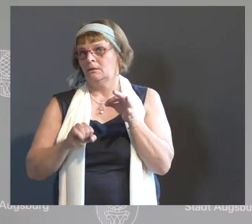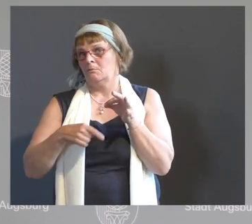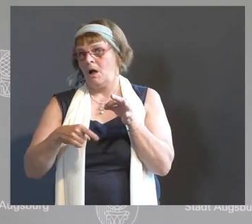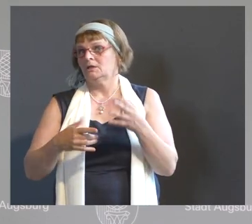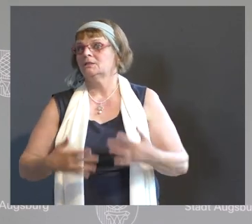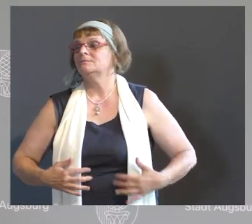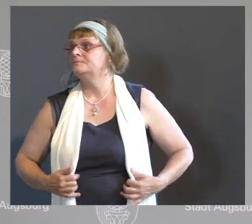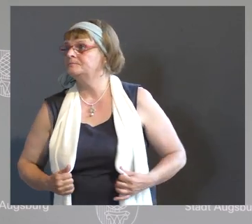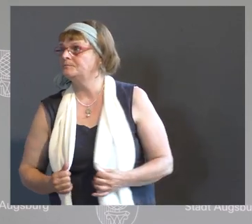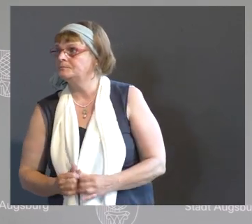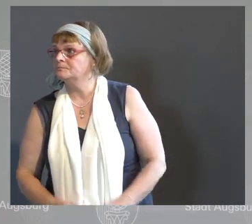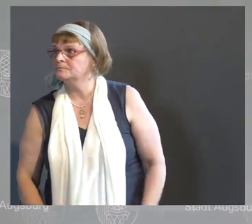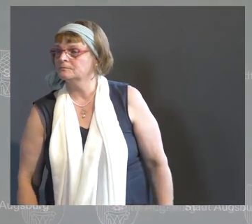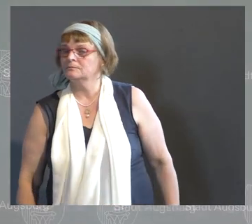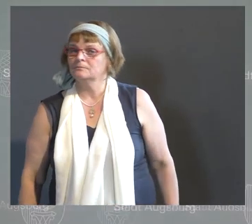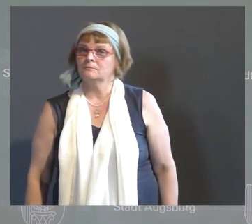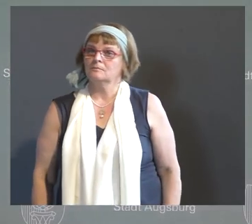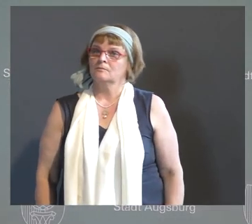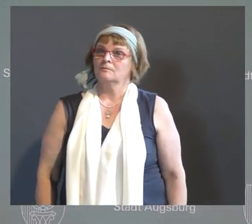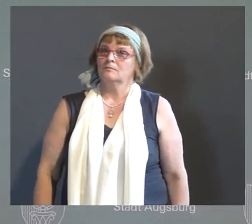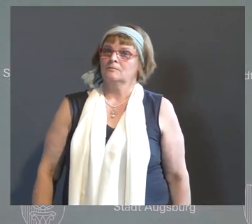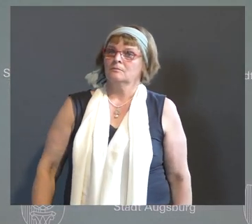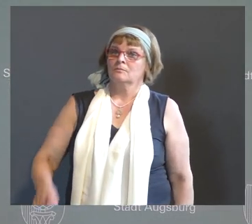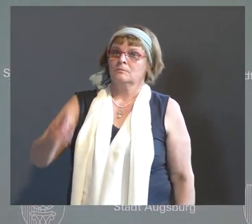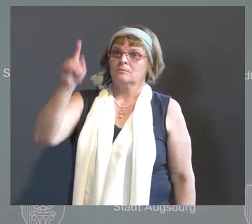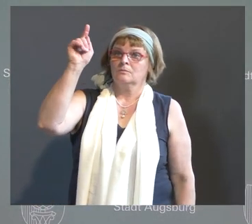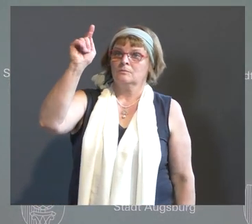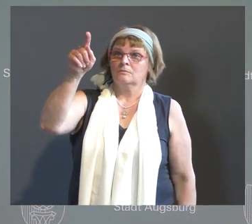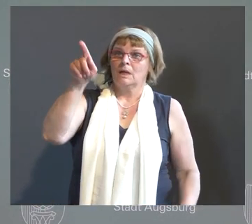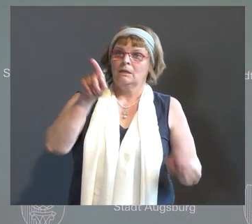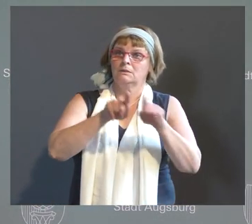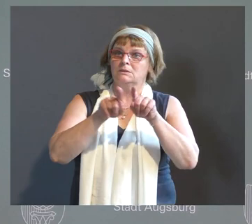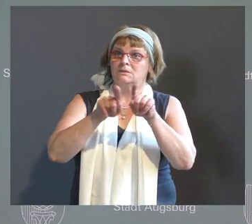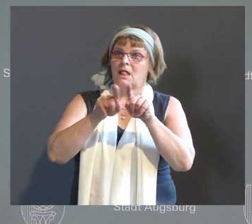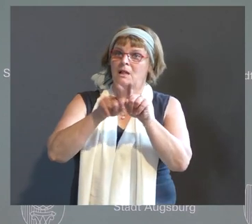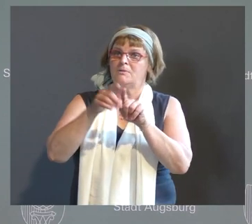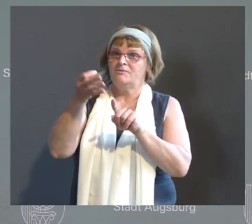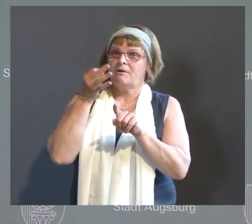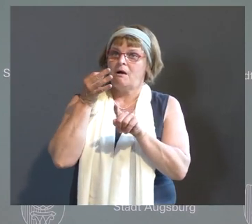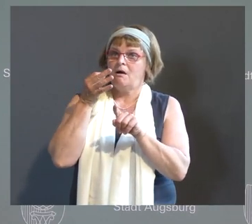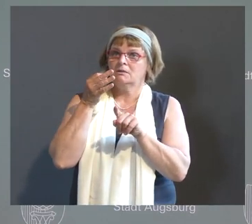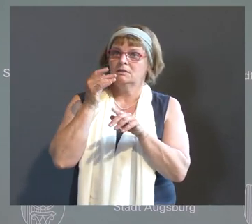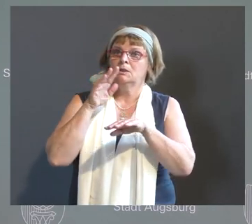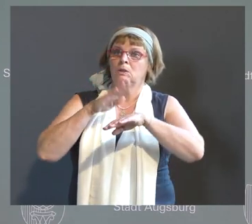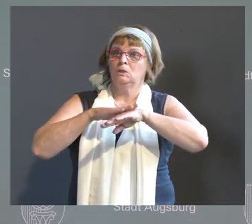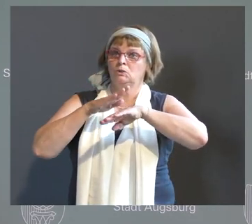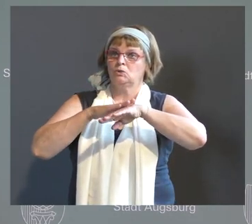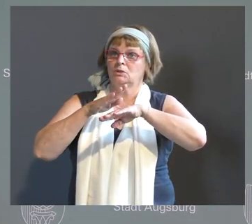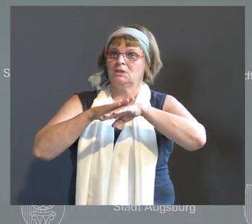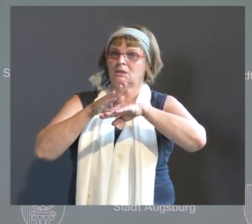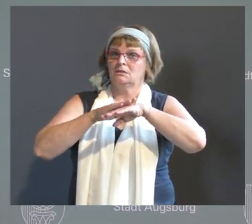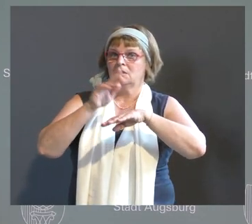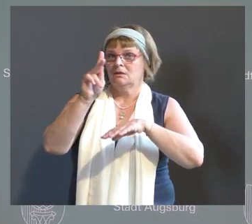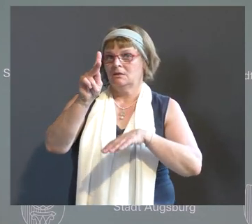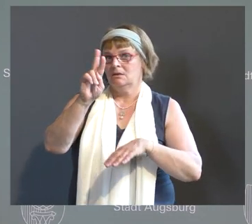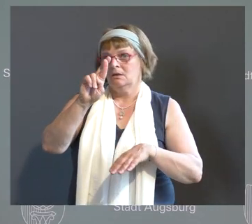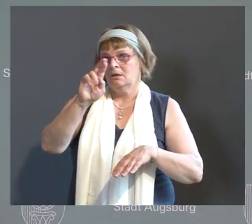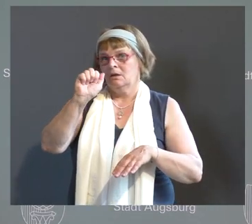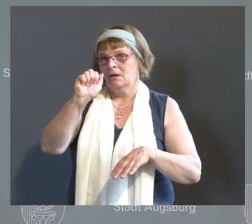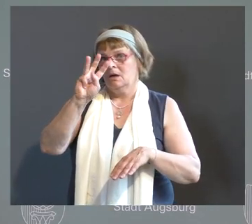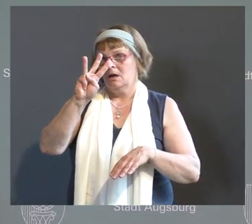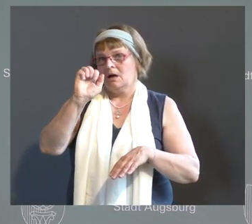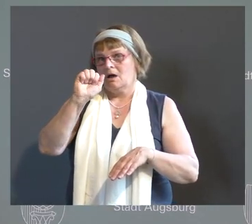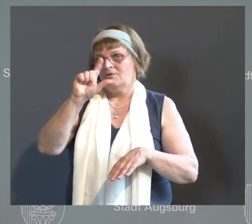Weitere Fragen, bitte. Darf ich nochmal eine Frage stellen? Sie haben ja vorhin gesagt, Krawalltouristen, dass es wohl eine relativ geringe Zahl war. Kann man ein